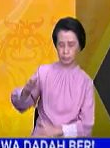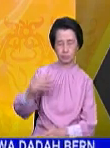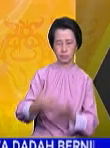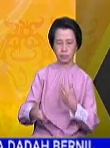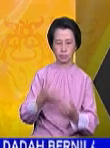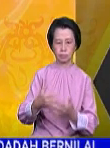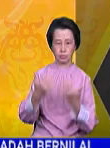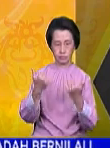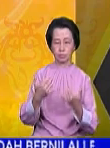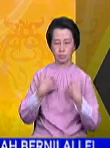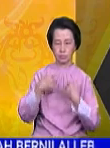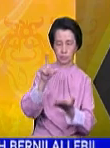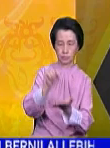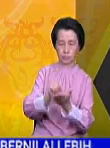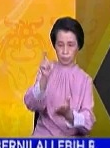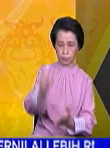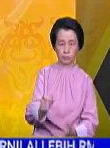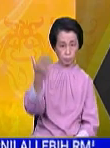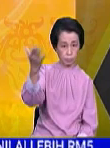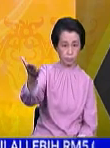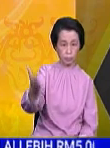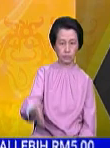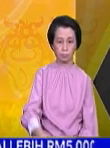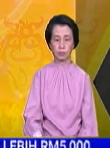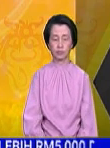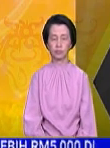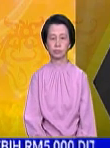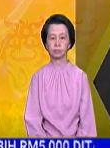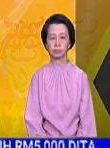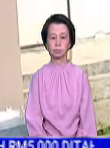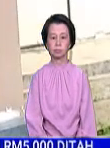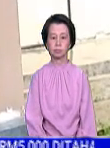disediakan wartawan Rosita Ampong.